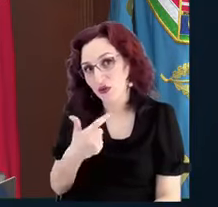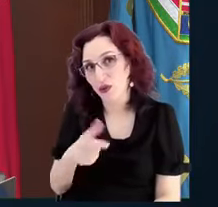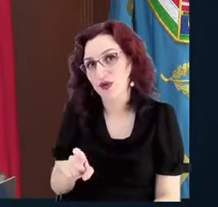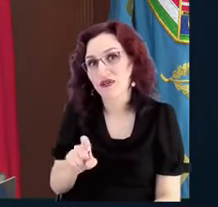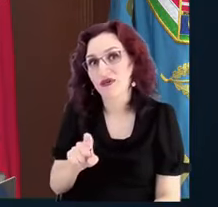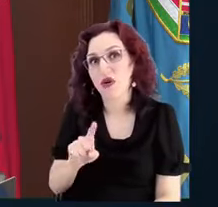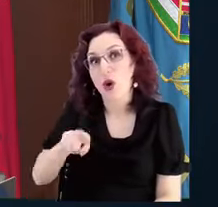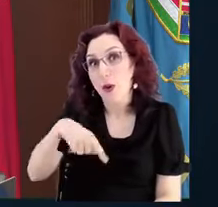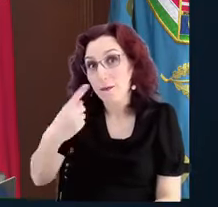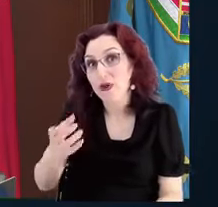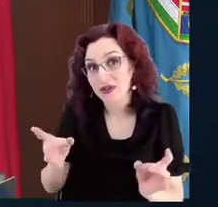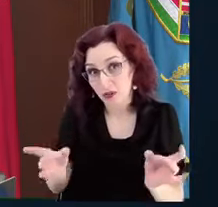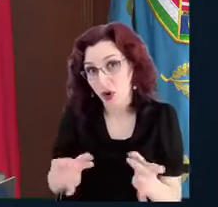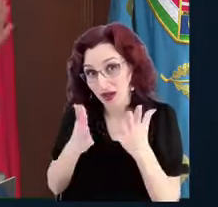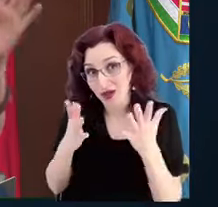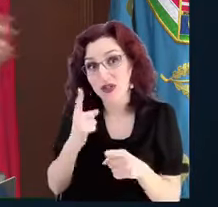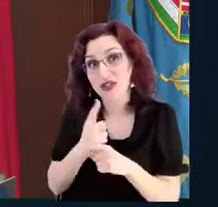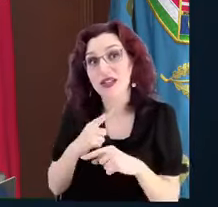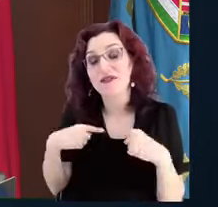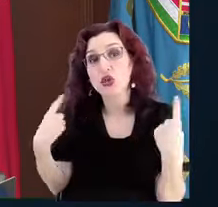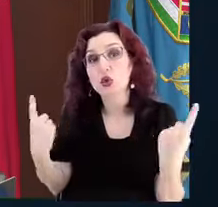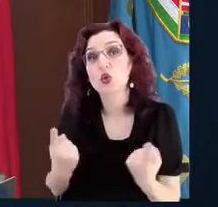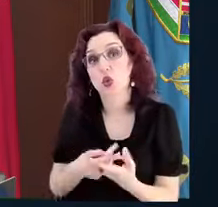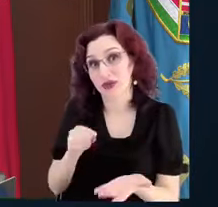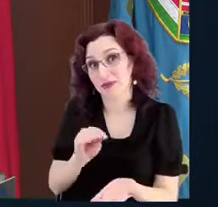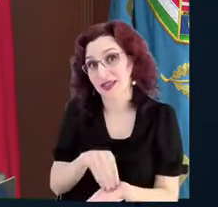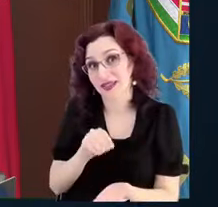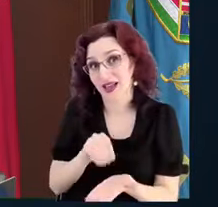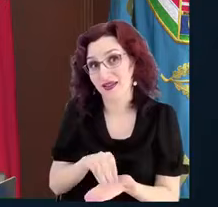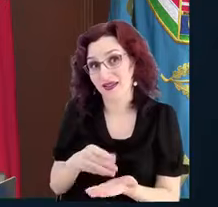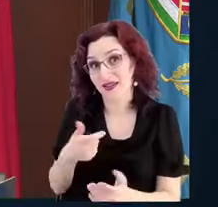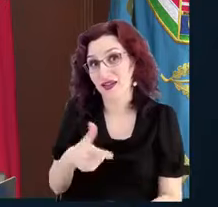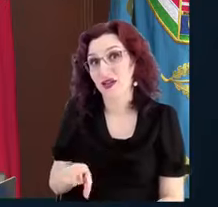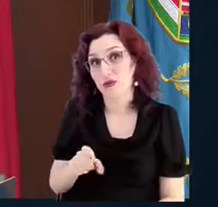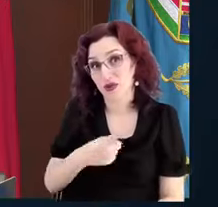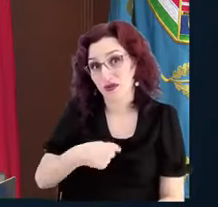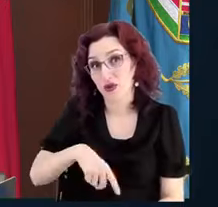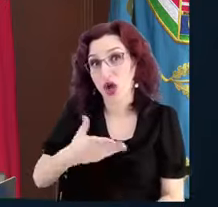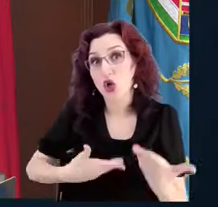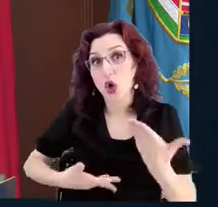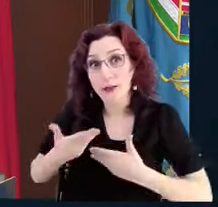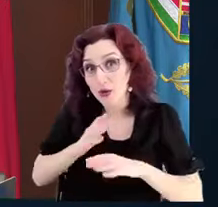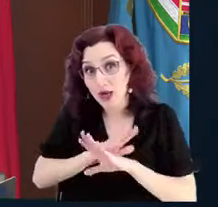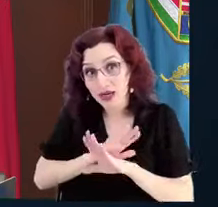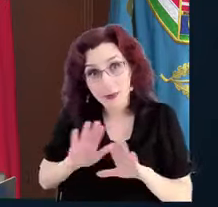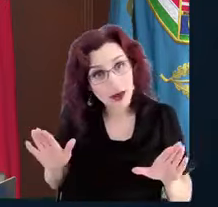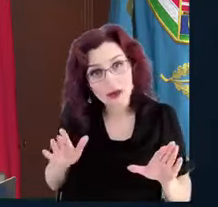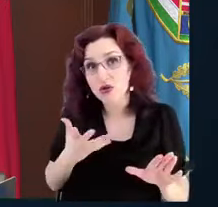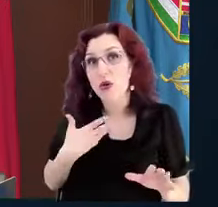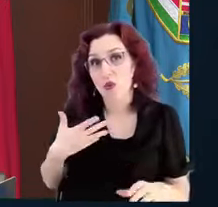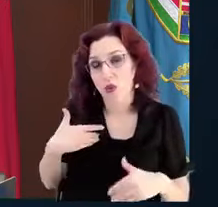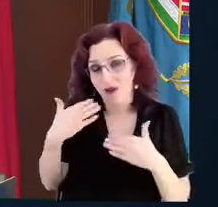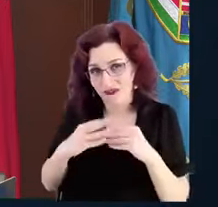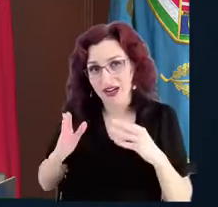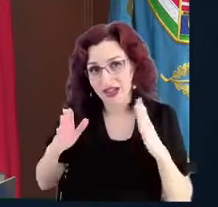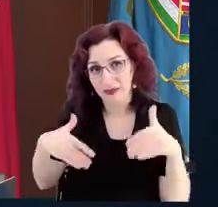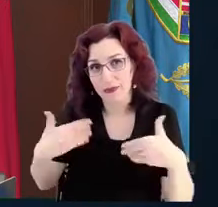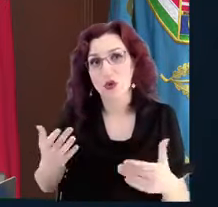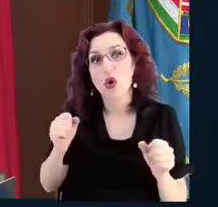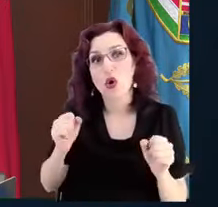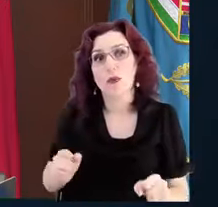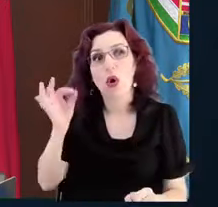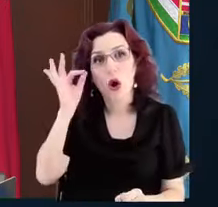proviamo davvero ad esserci tutti perché noi possiamo fare qualcosa in più che collaborare noi possiamo darci obiettivi comuni e dotarci di strumenti